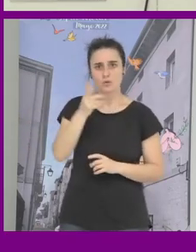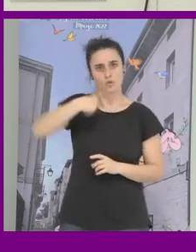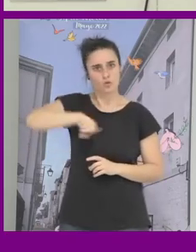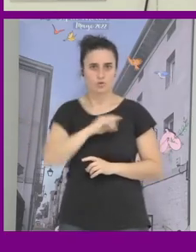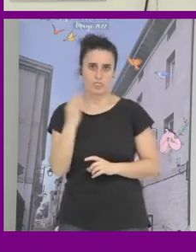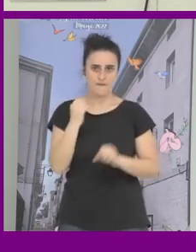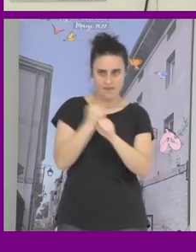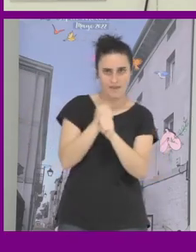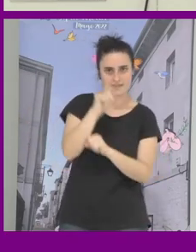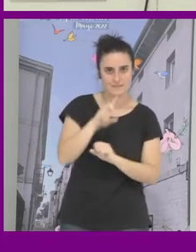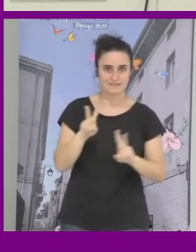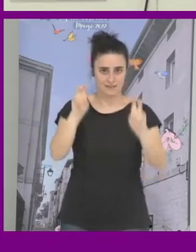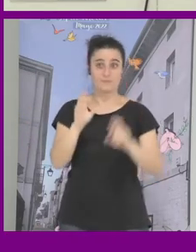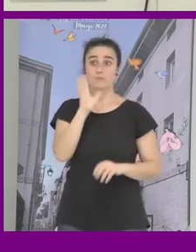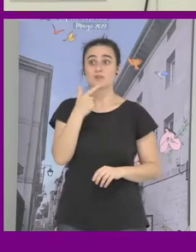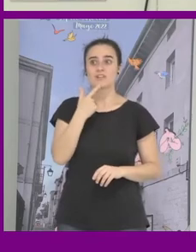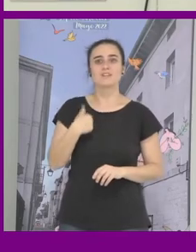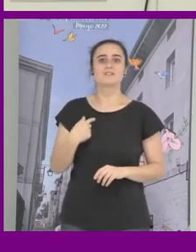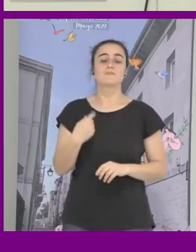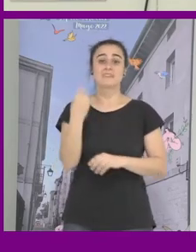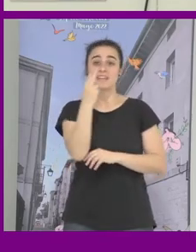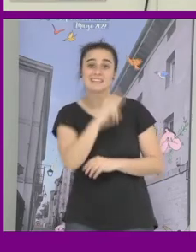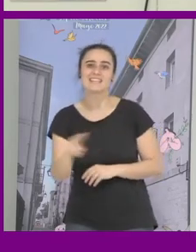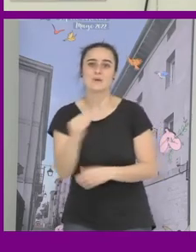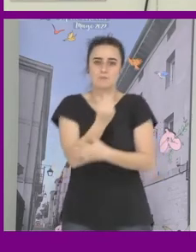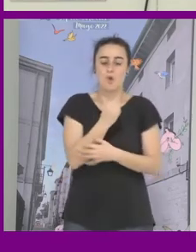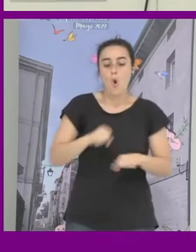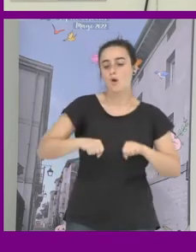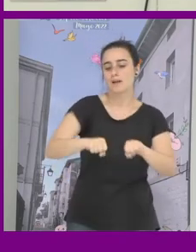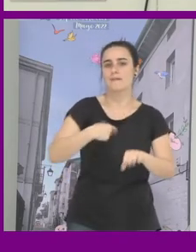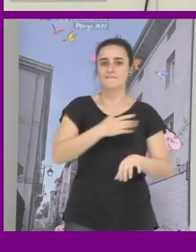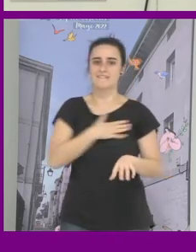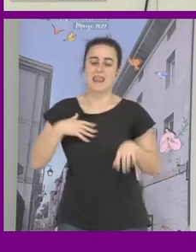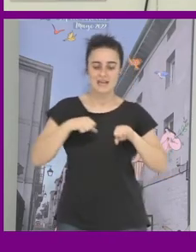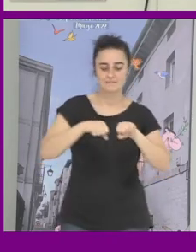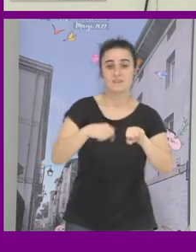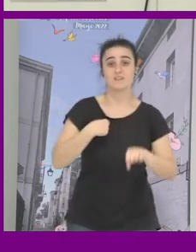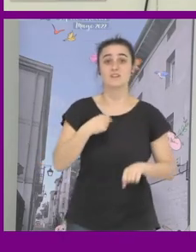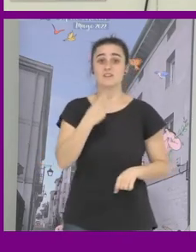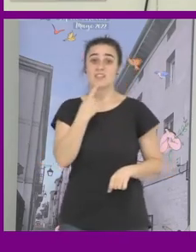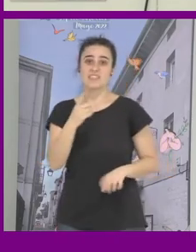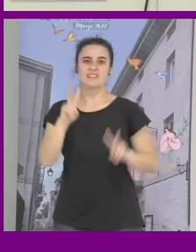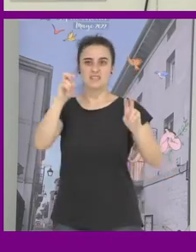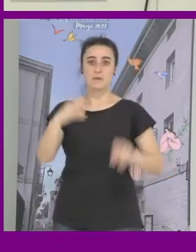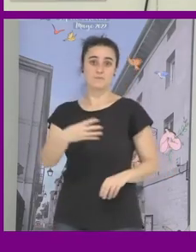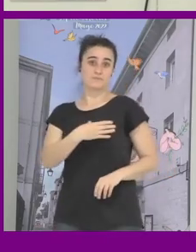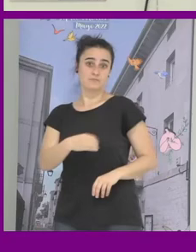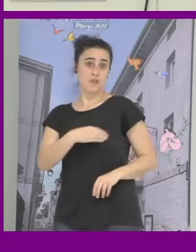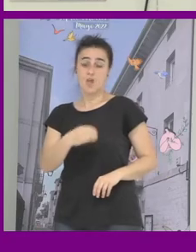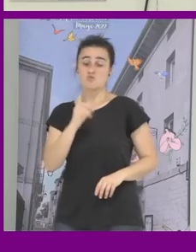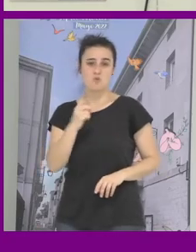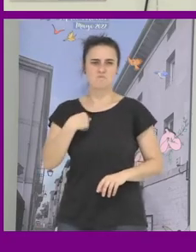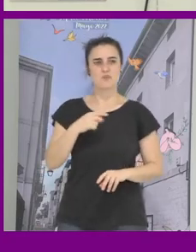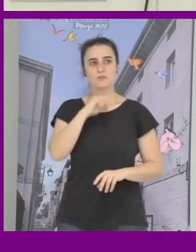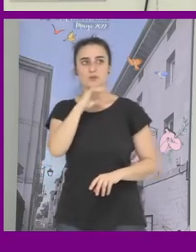da. Orduan, esaten du, umea motxilan edo taulkian nik eraman nahi nuen beti. Ez dut esango bularra ez ematearen kontuak postu ninduela, baina